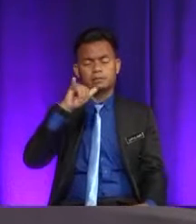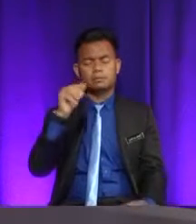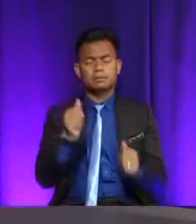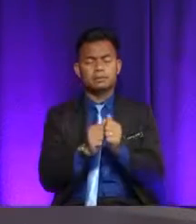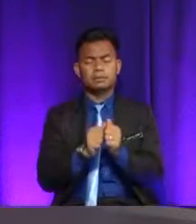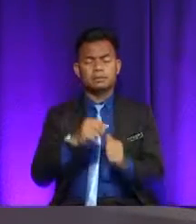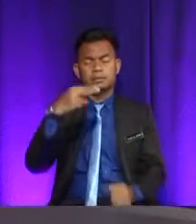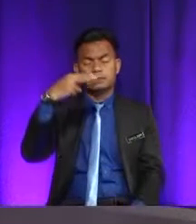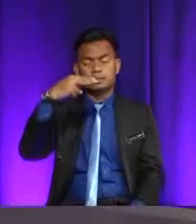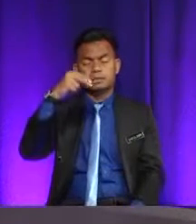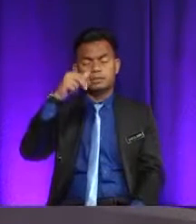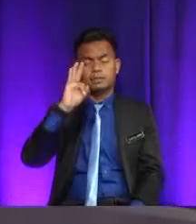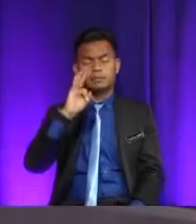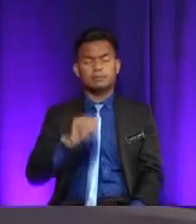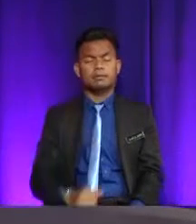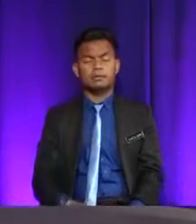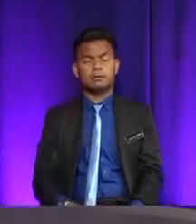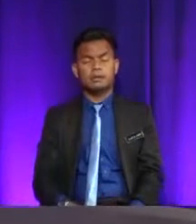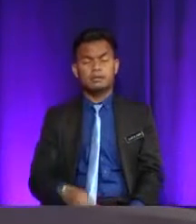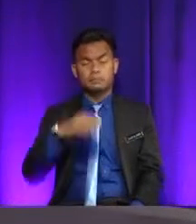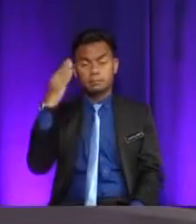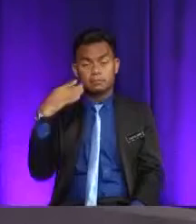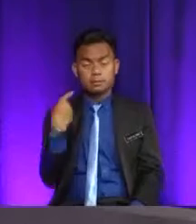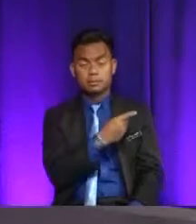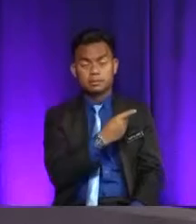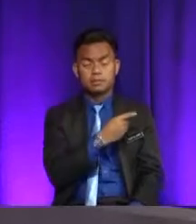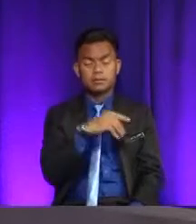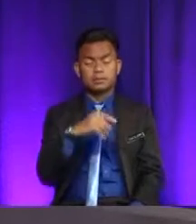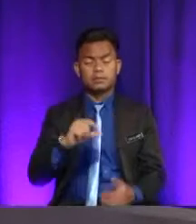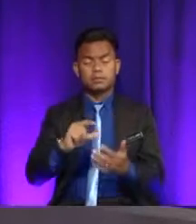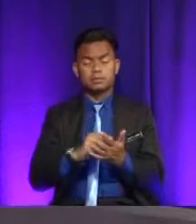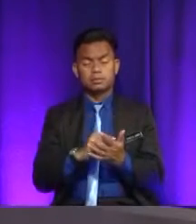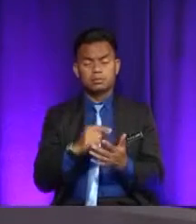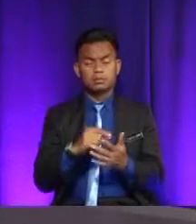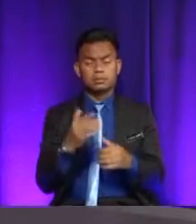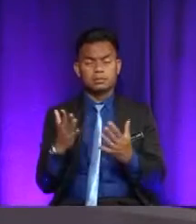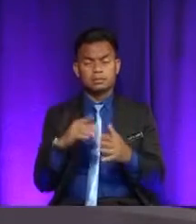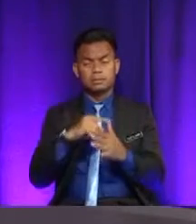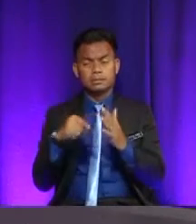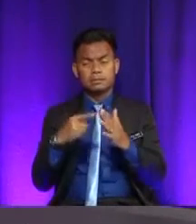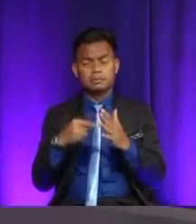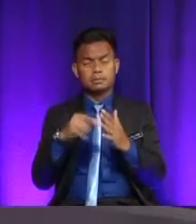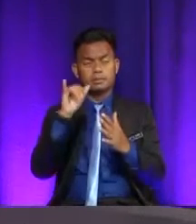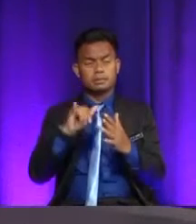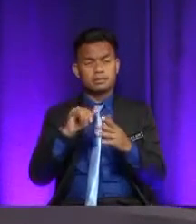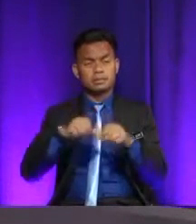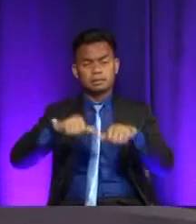icostude of nya ini kita gunanya ini Sebab Dia melibatkan panjang gelombang kemudian